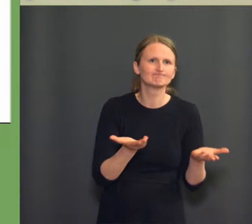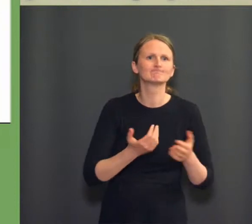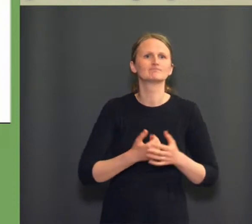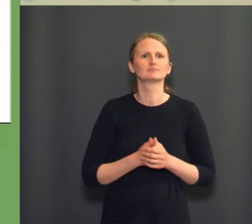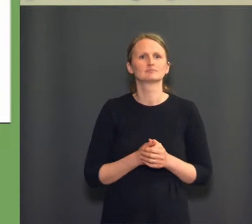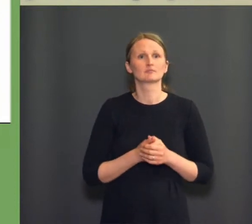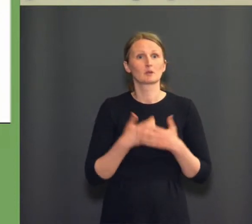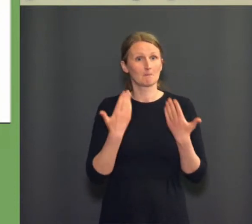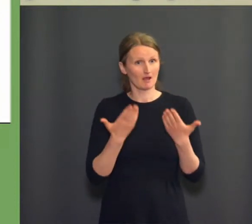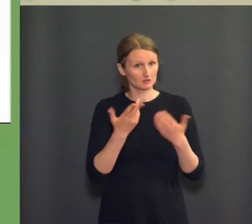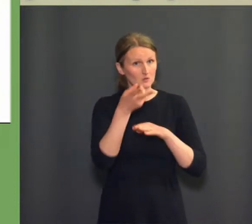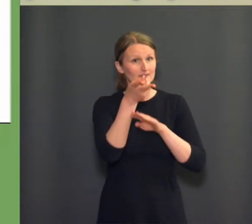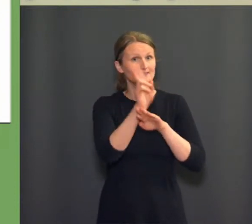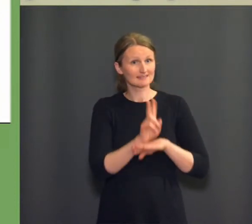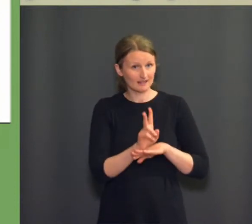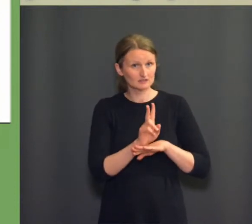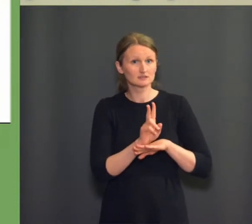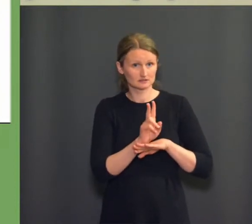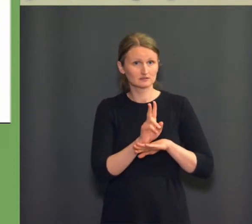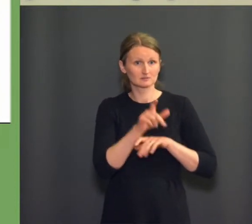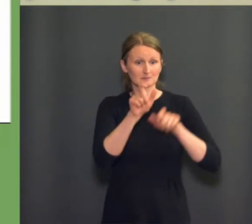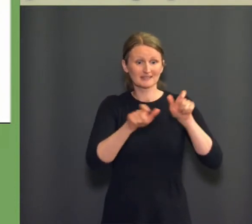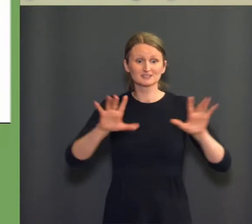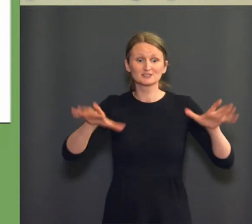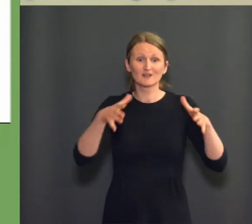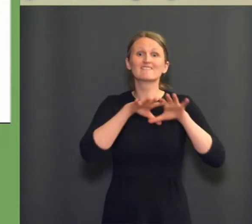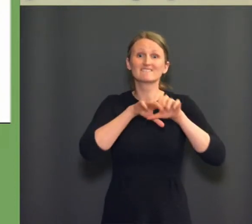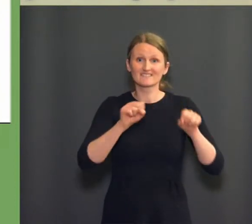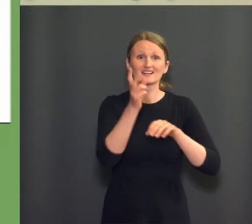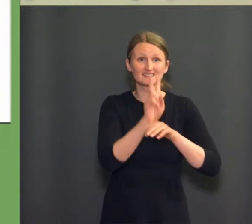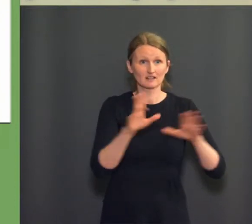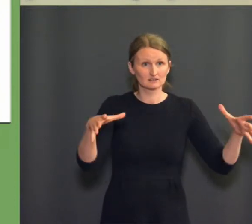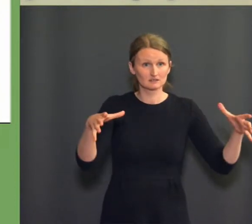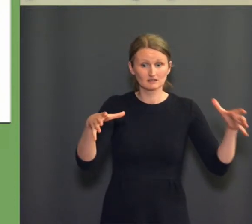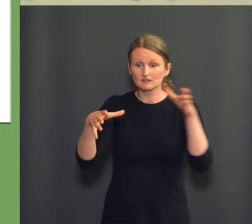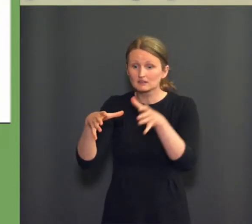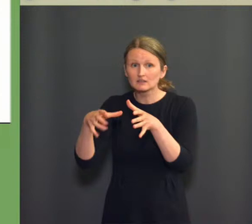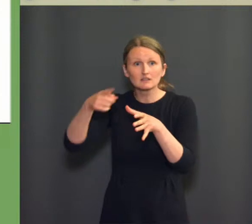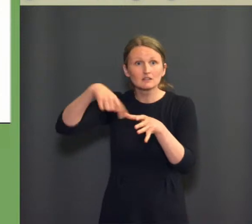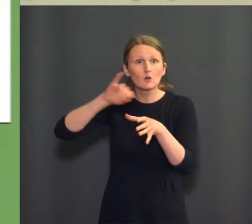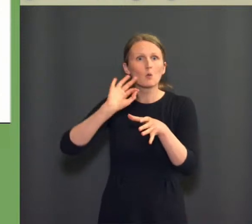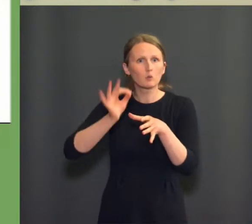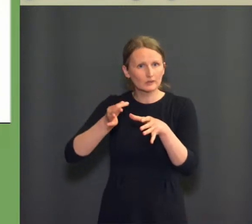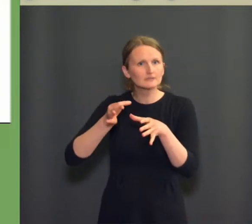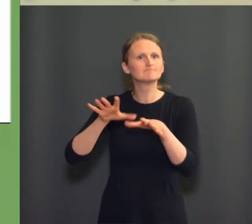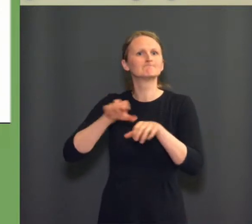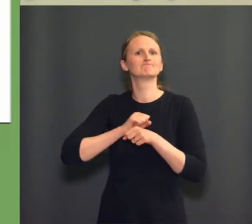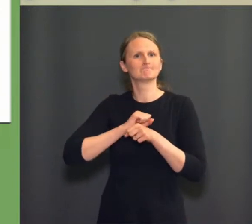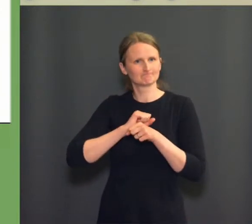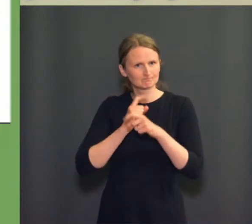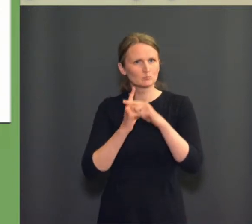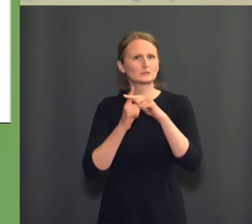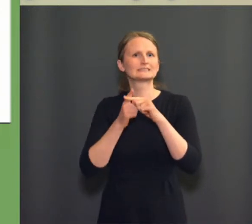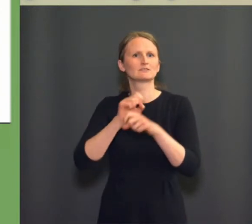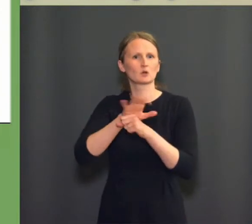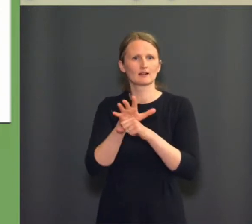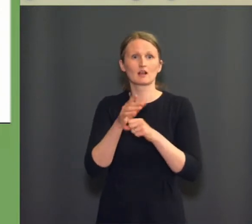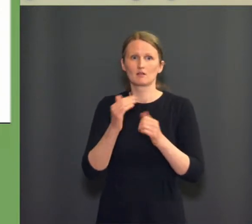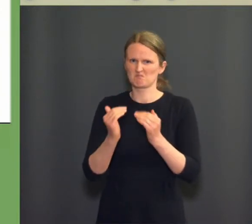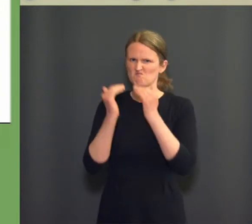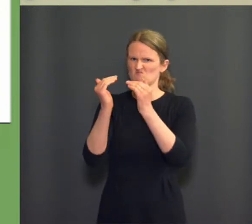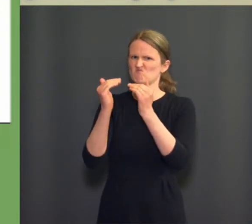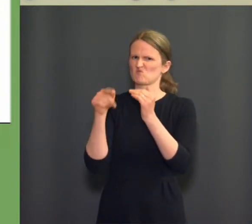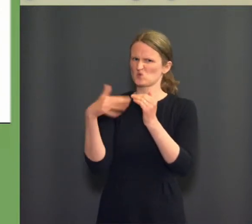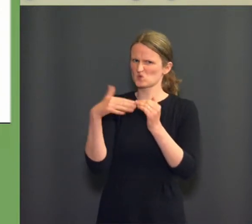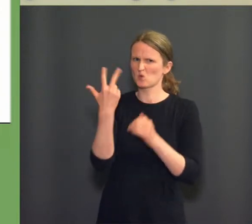important. Il a encore un peu augmenté. Il est passé au-dessus des 8%, en l'occurrence 8,1%, ce qui montre bien que le